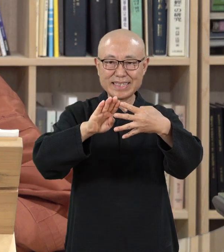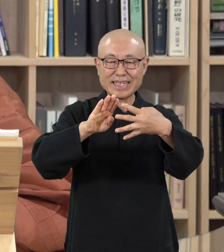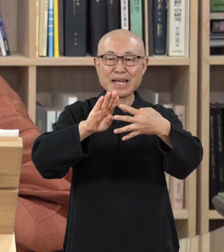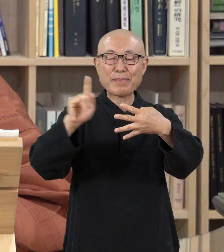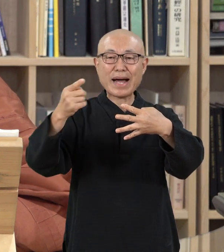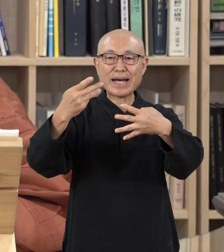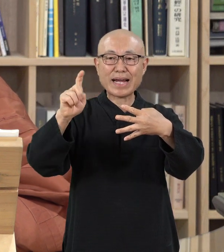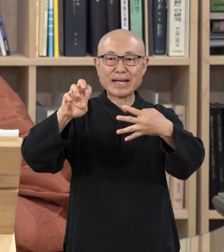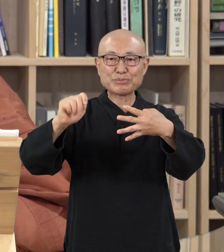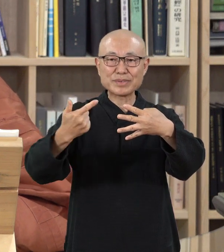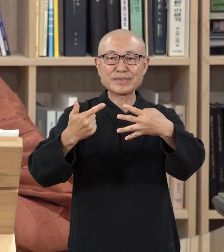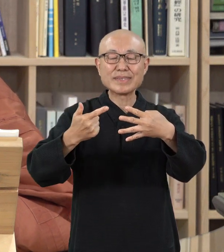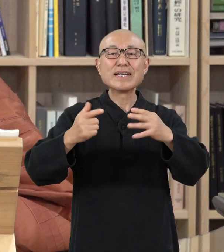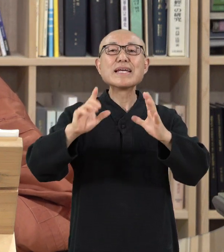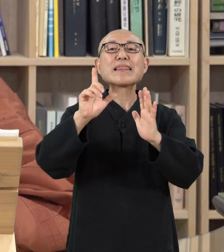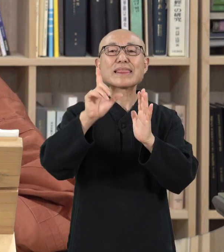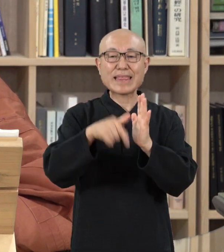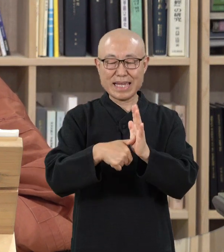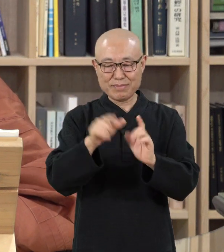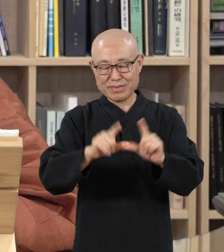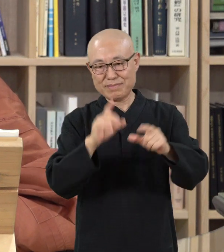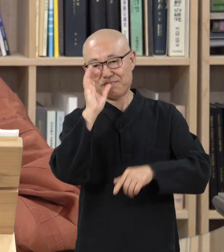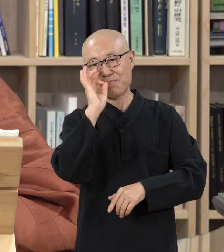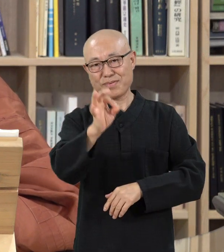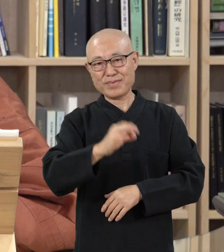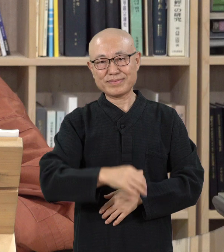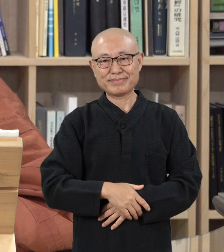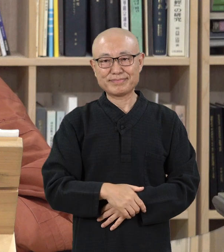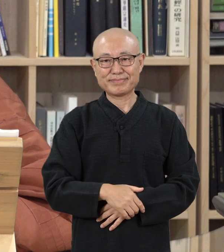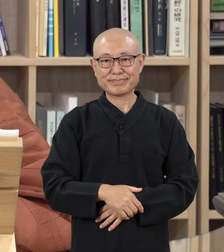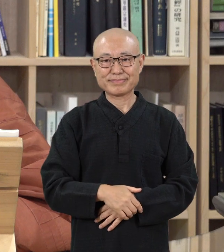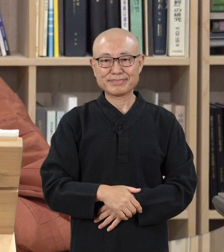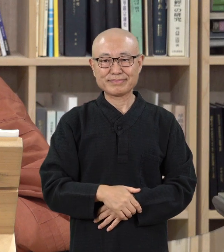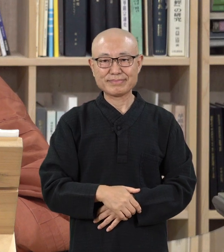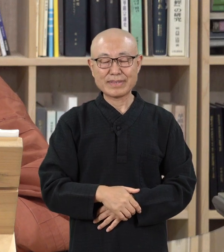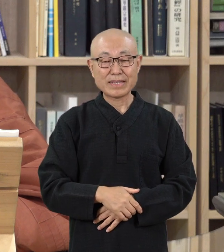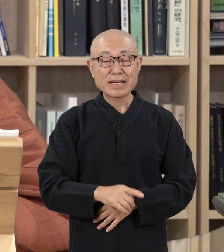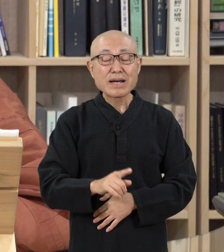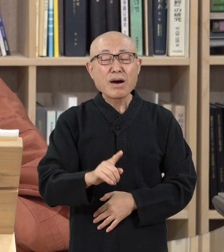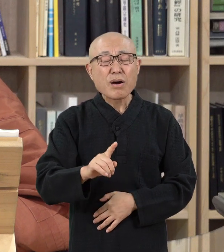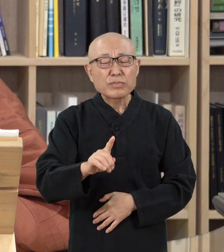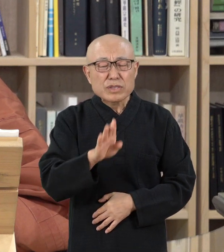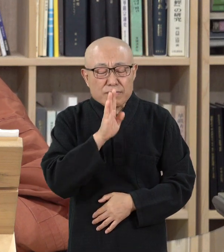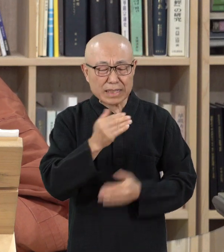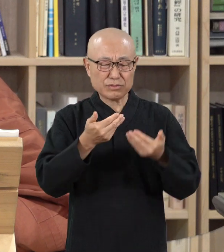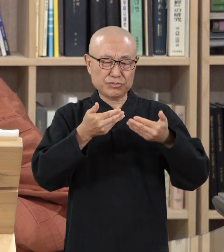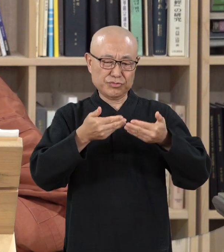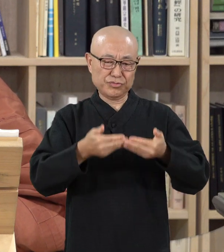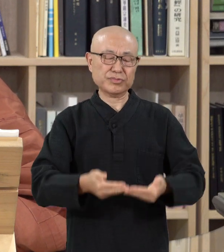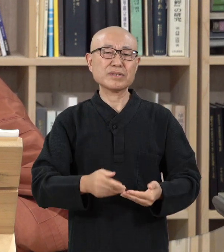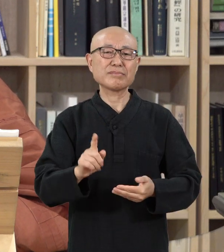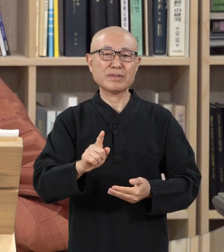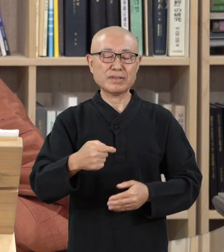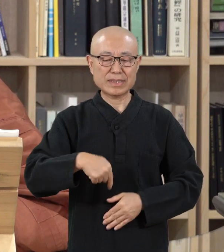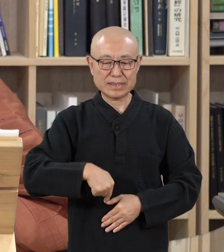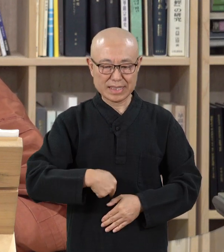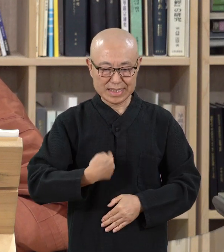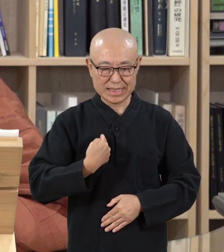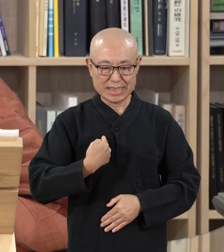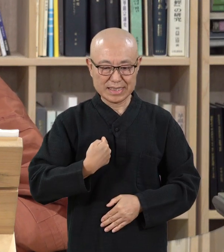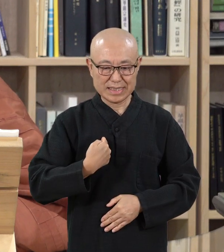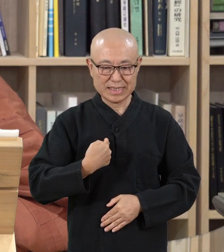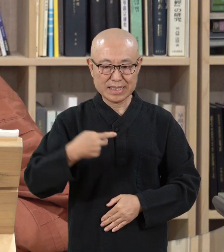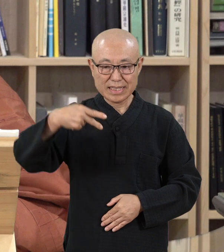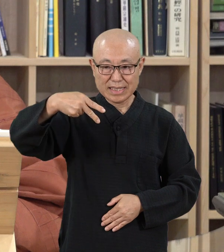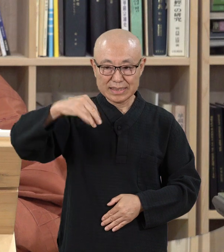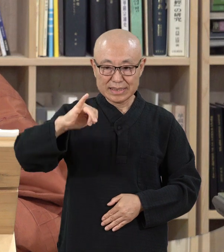부처님께서는 그러한 사회상을 보고 무엇보다도 중요한 것은 자기 자신이